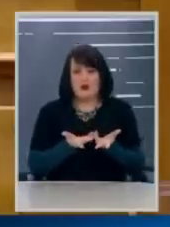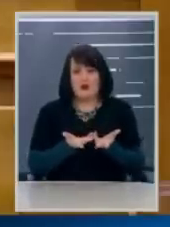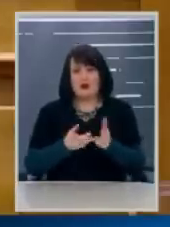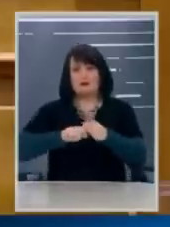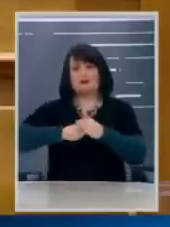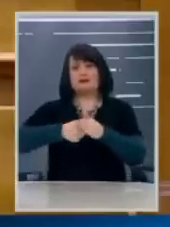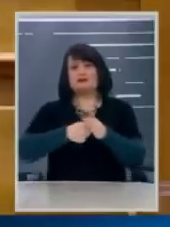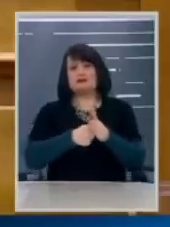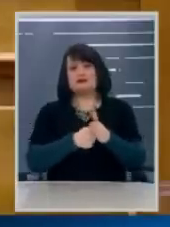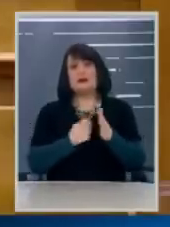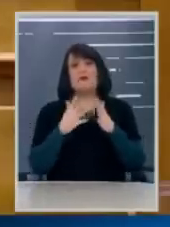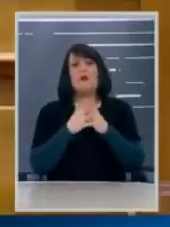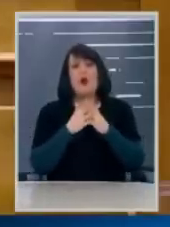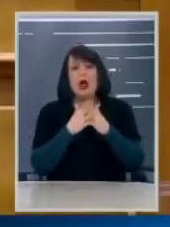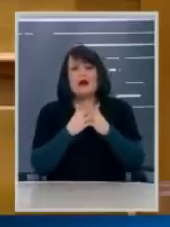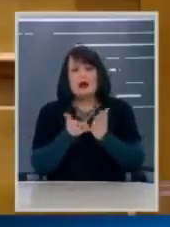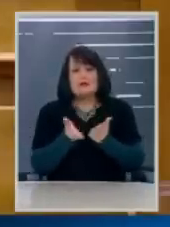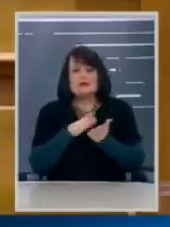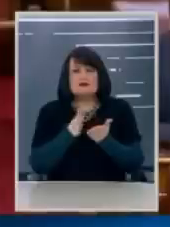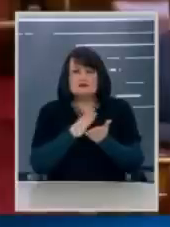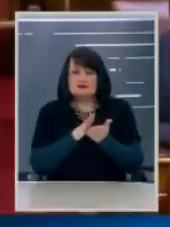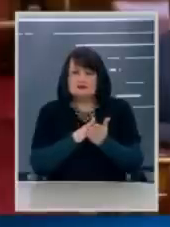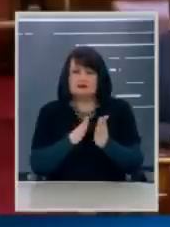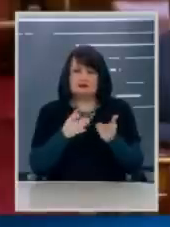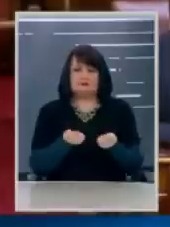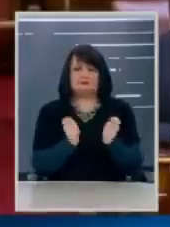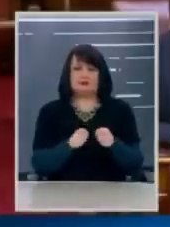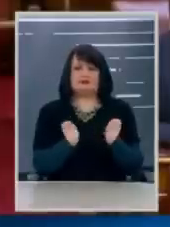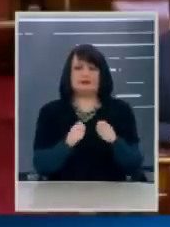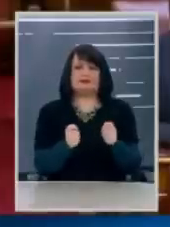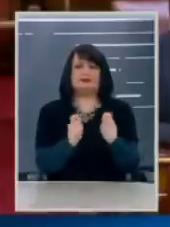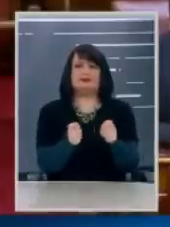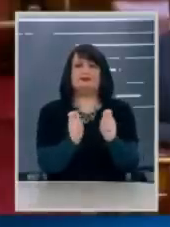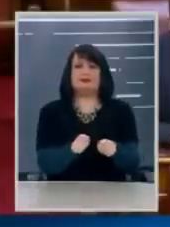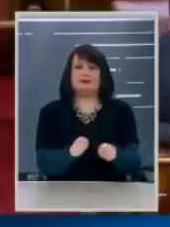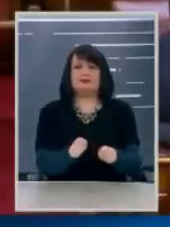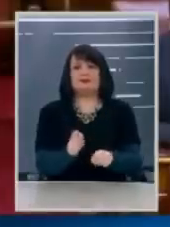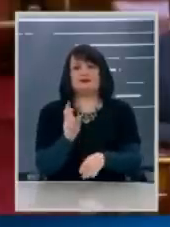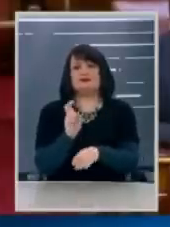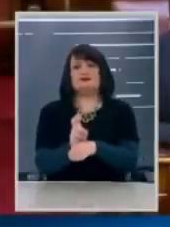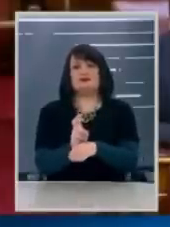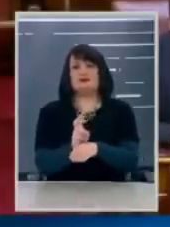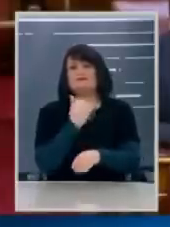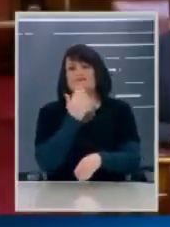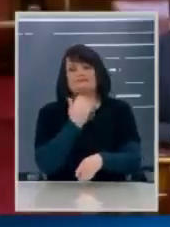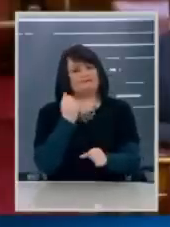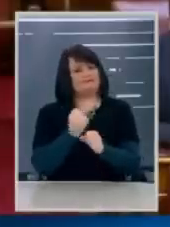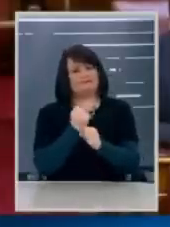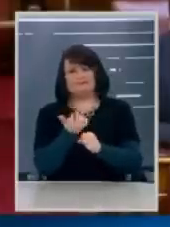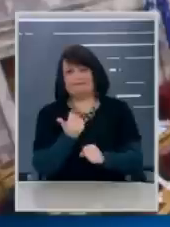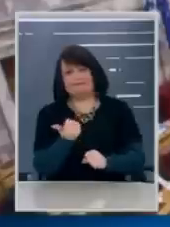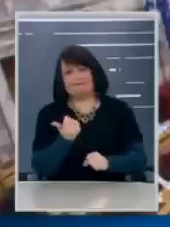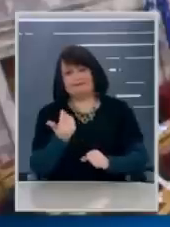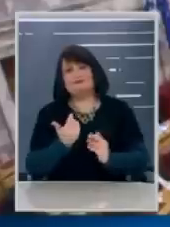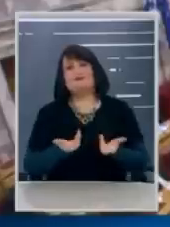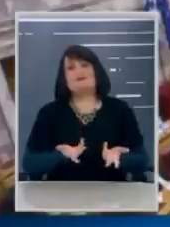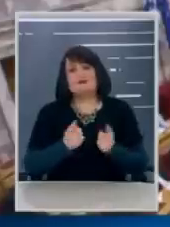κλείνουν τα μπλοκάκια τους και να δηλώνουν αδράνεια εργασιακή,